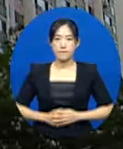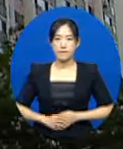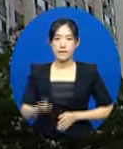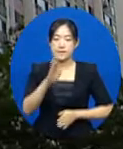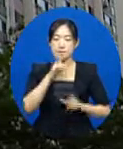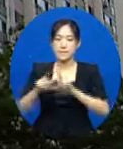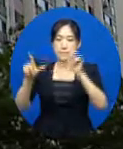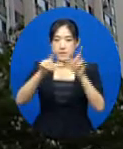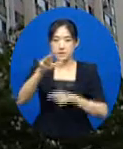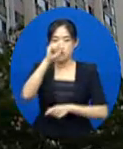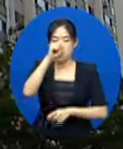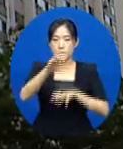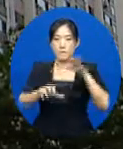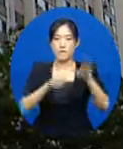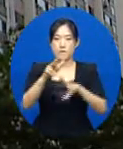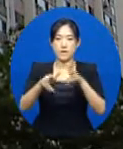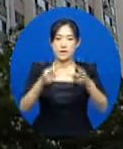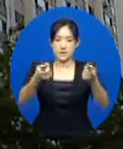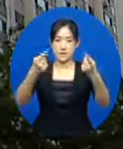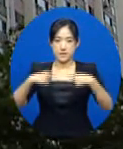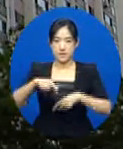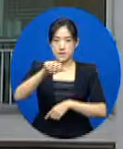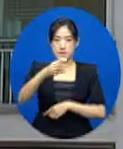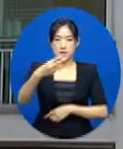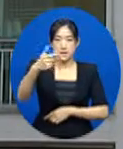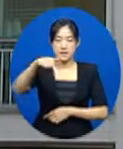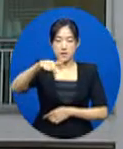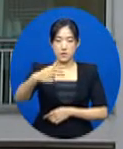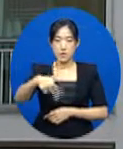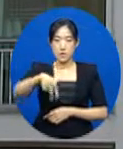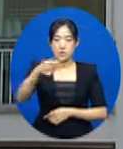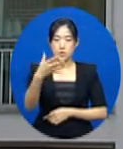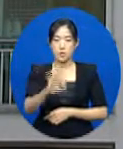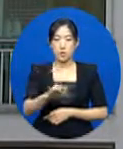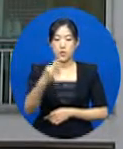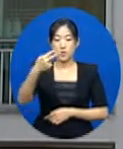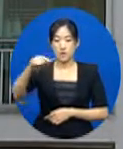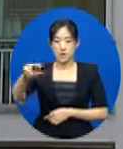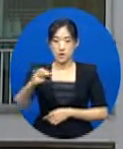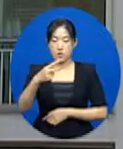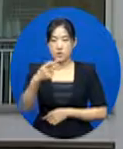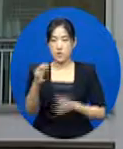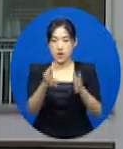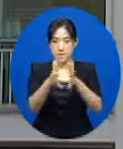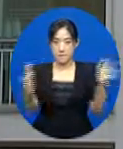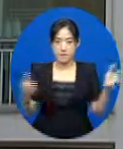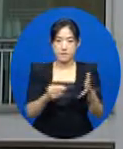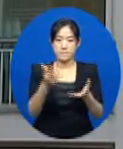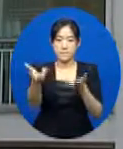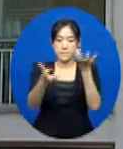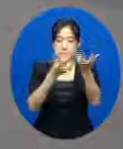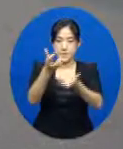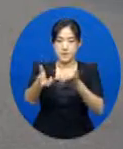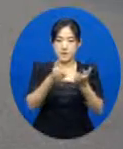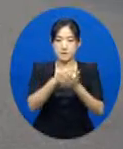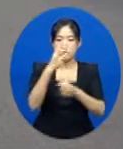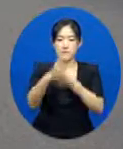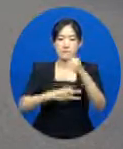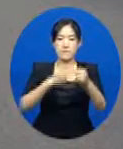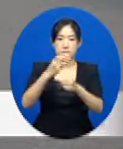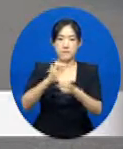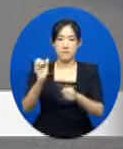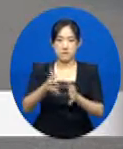참 살기 좋은 마을 가꾸기 사업에 참여했던 갈곧동의 두산동 아파트는 입주한 지 13년이 된